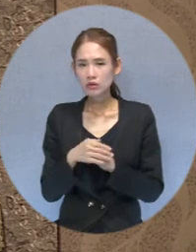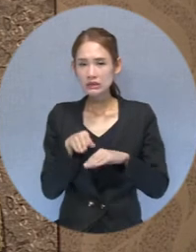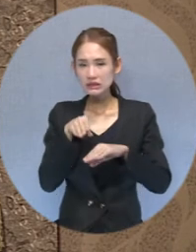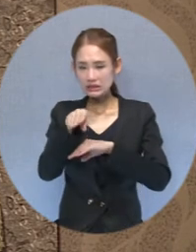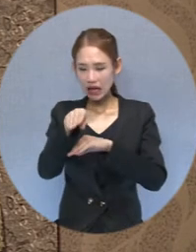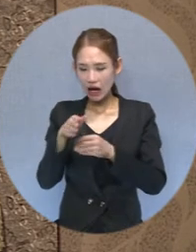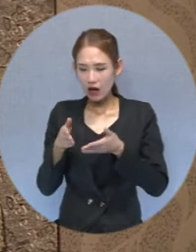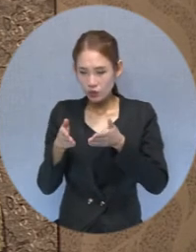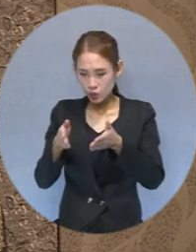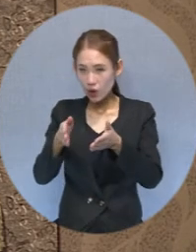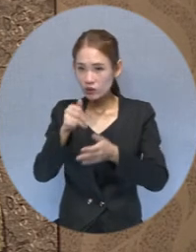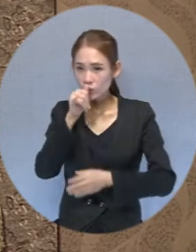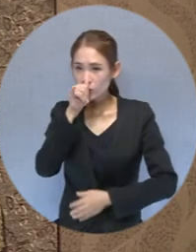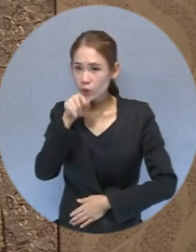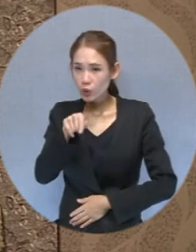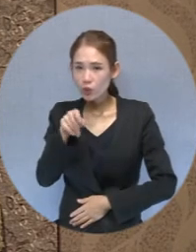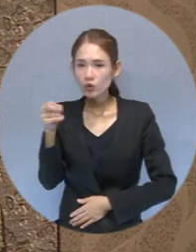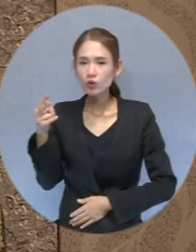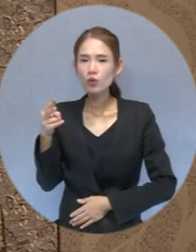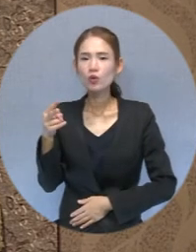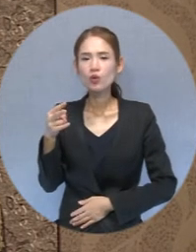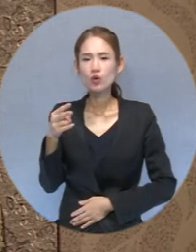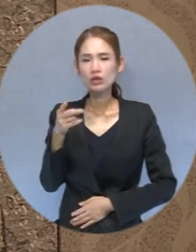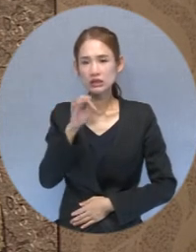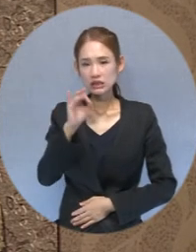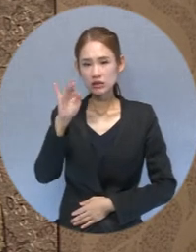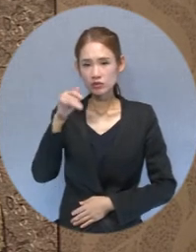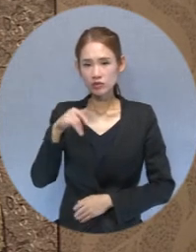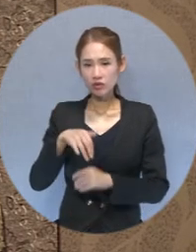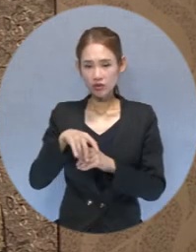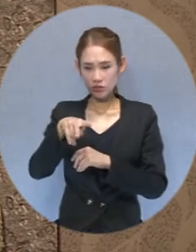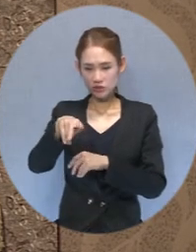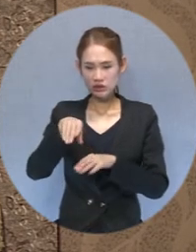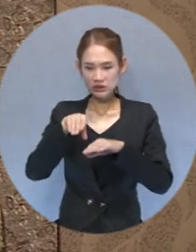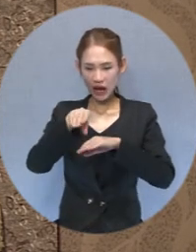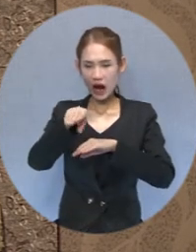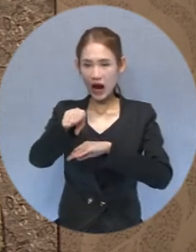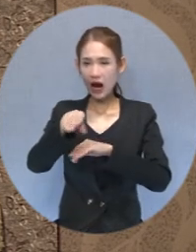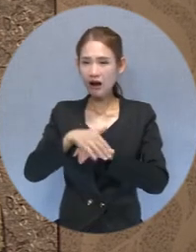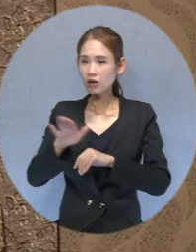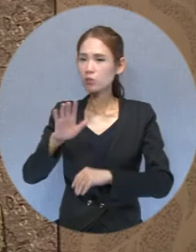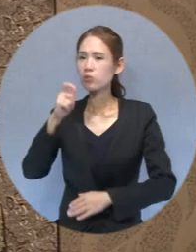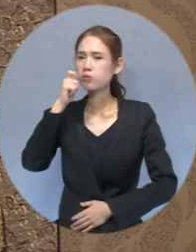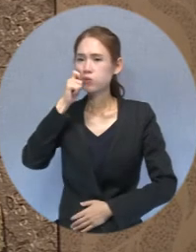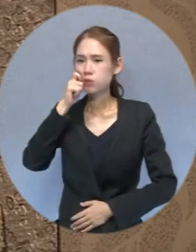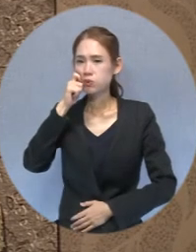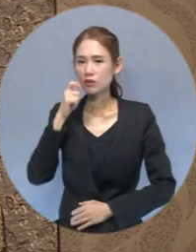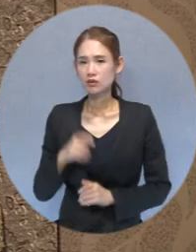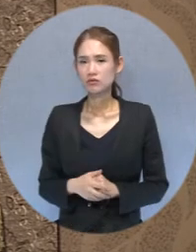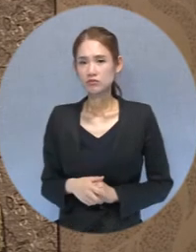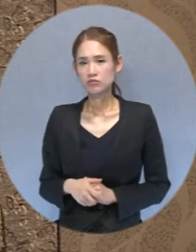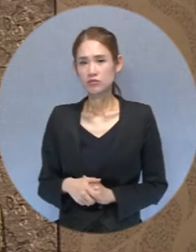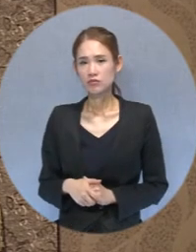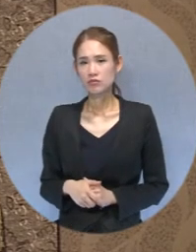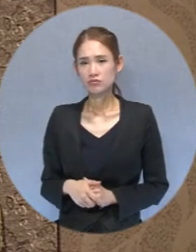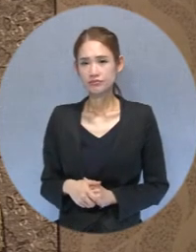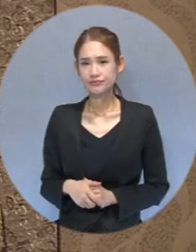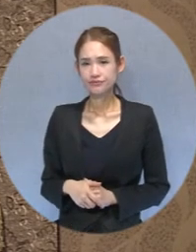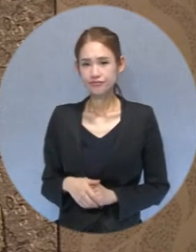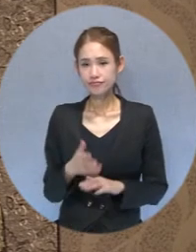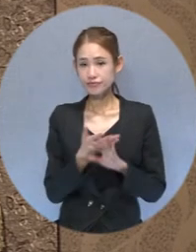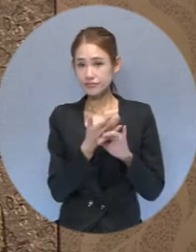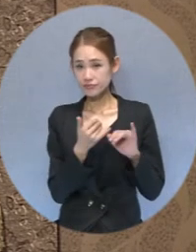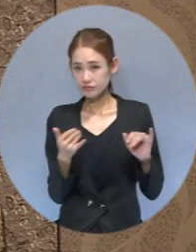있고 이면도로에다가 있으면 차가 다 못 다녀요. 그럼 누군가가 치워서 걷어가야 돼요. 그렇죠. 그다음에